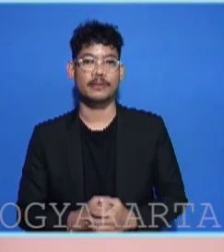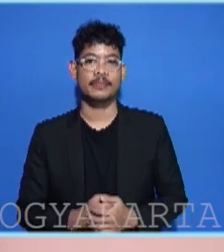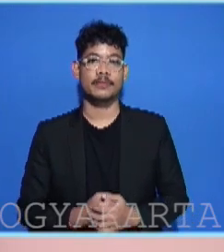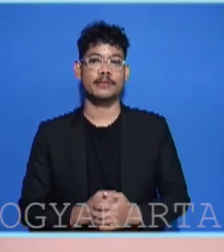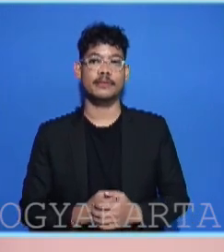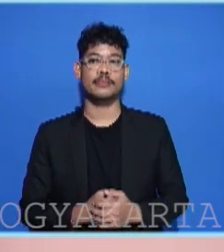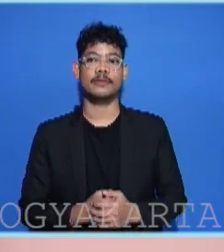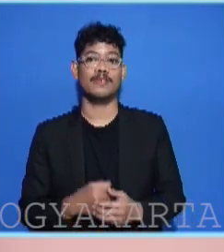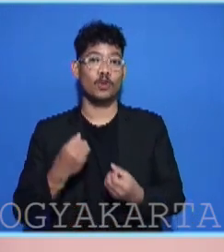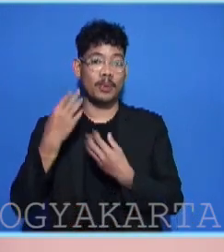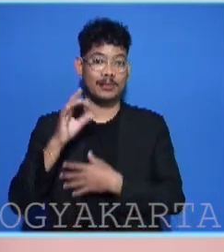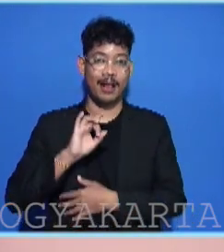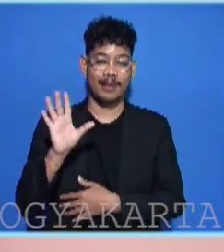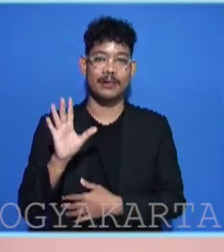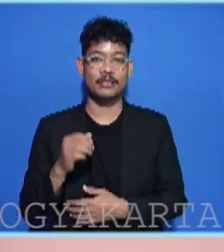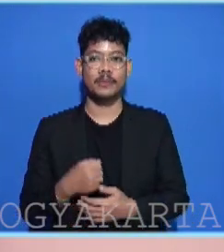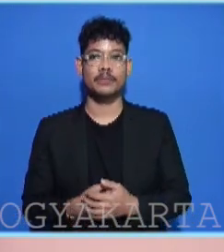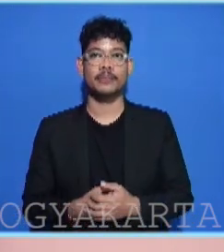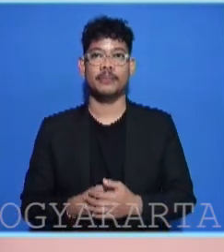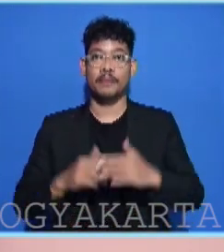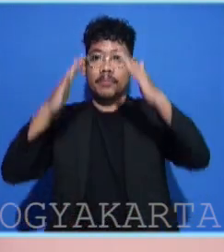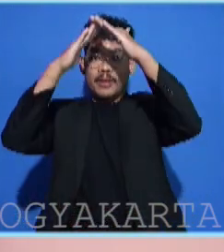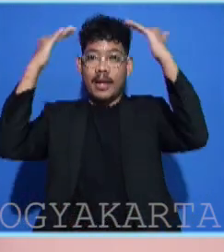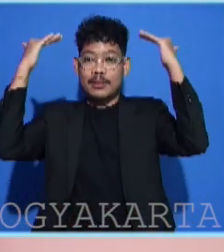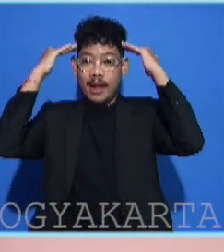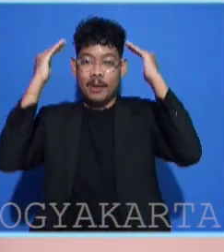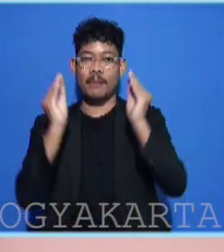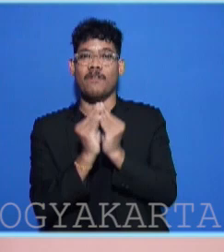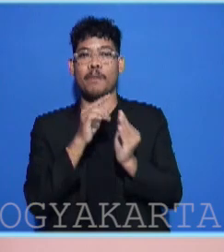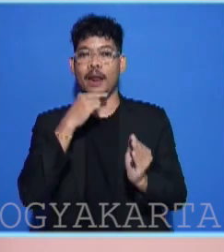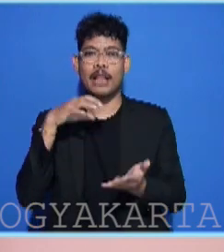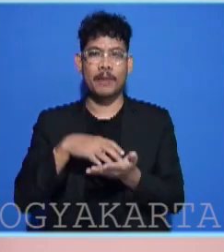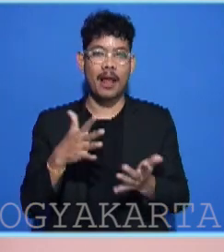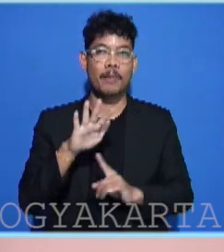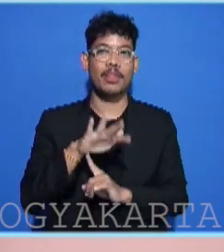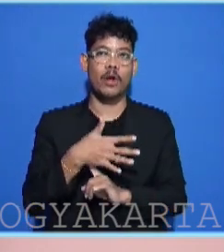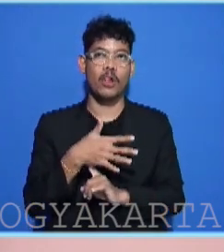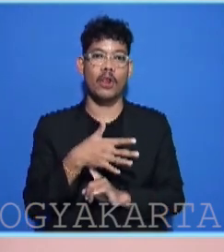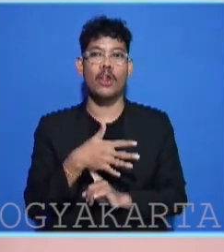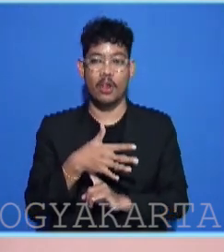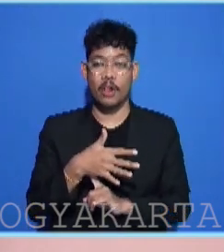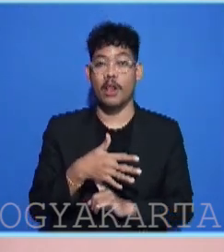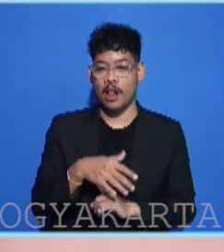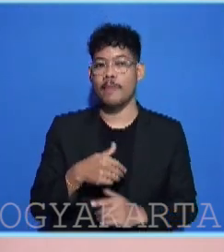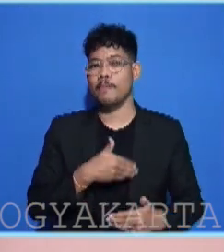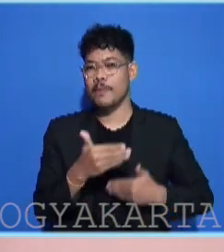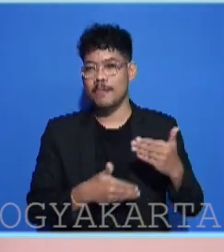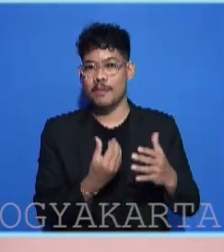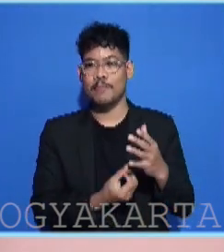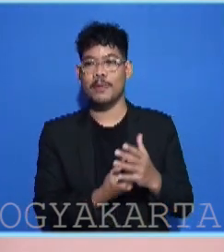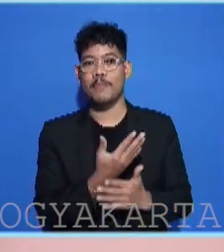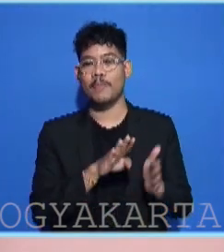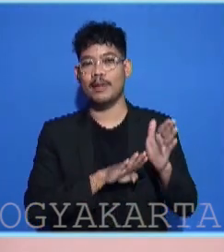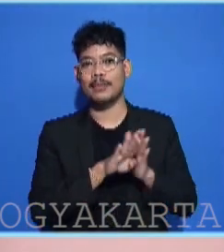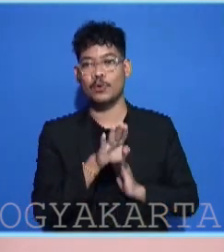Kita beralih ke informasi lainnya, Saudara. Petani bawang merah di Kabupaten Bantul semakin dimudahkan dalam meningkatkan produktivitasnya melalui penghematan